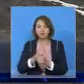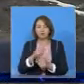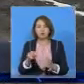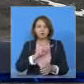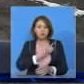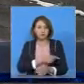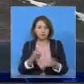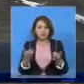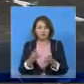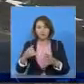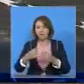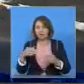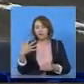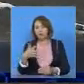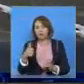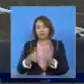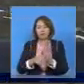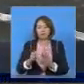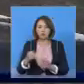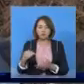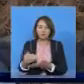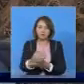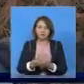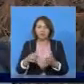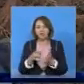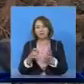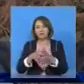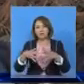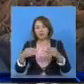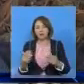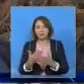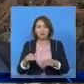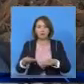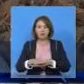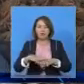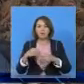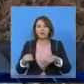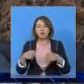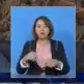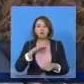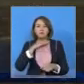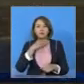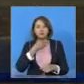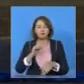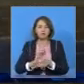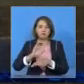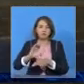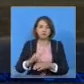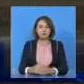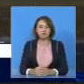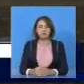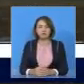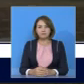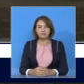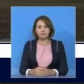қажет. Олар шамамен гектарынан 50-60 тонна өнім жинайды. Қарбыз мен қауын шағын көтерме базар мен Мәртік ауданына жіберіледі. Цели у нас какие?